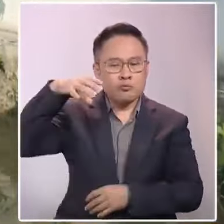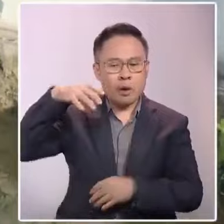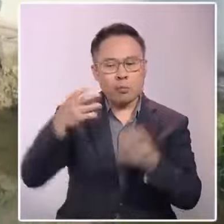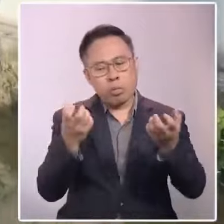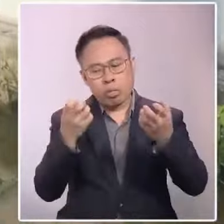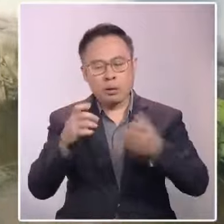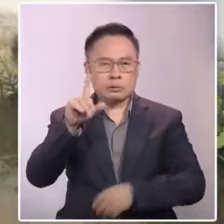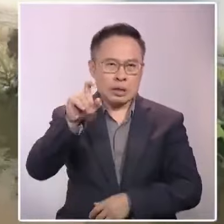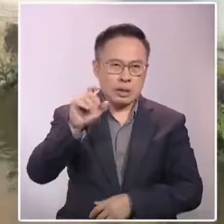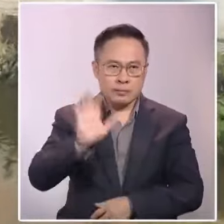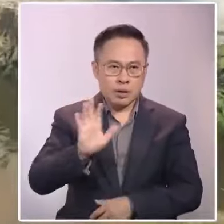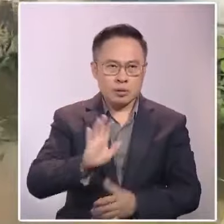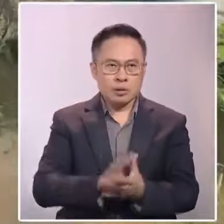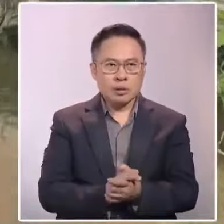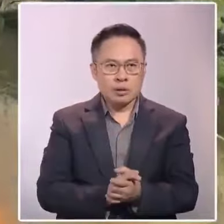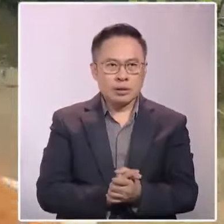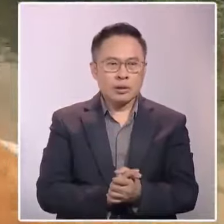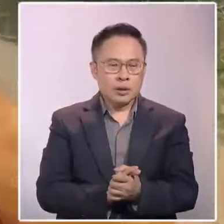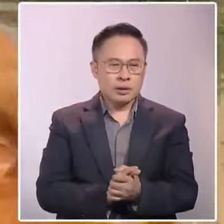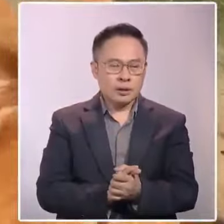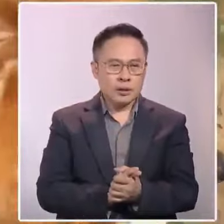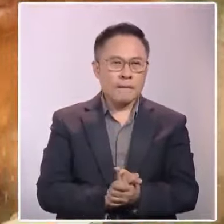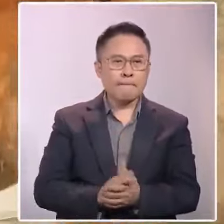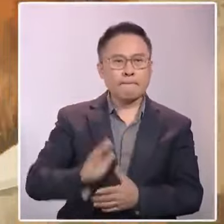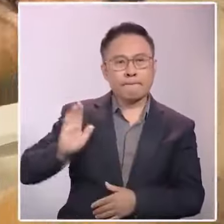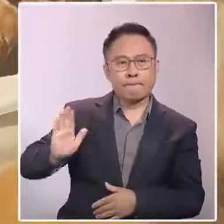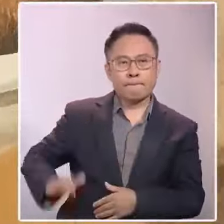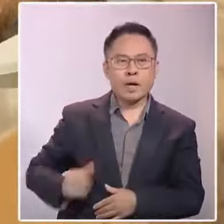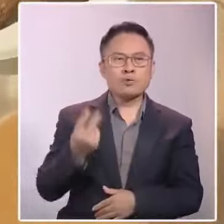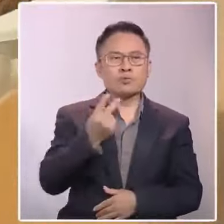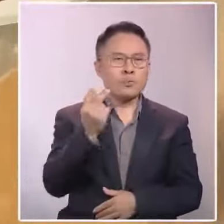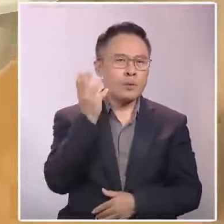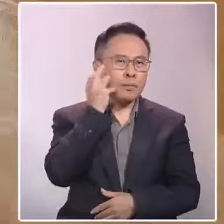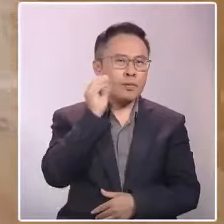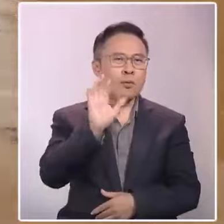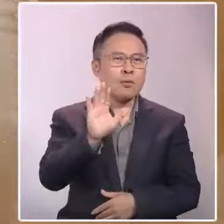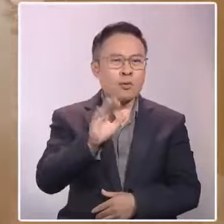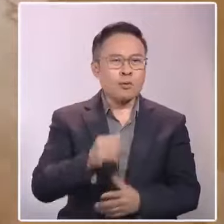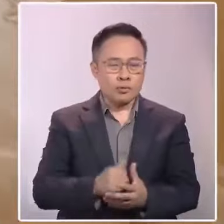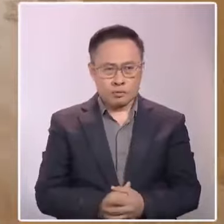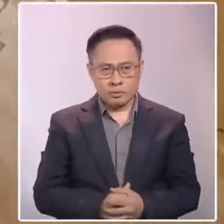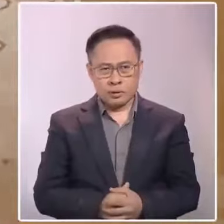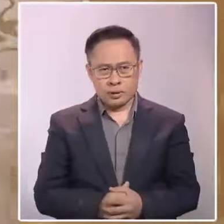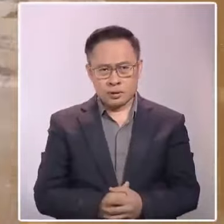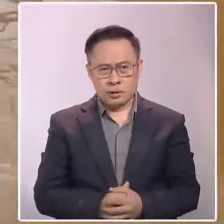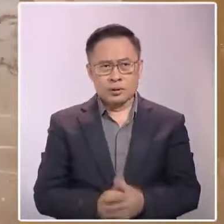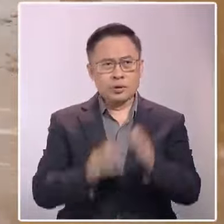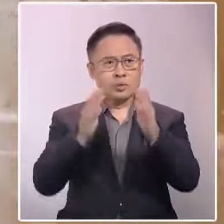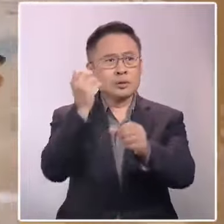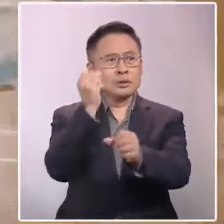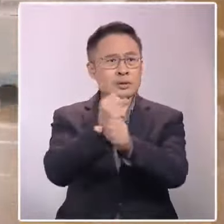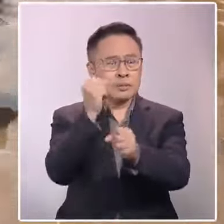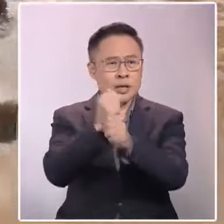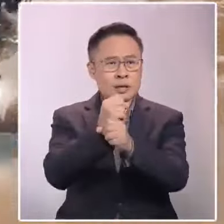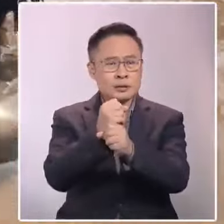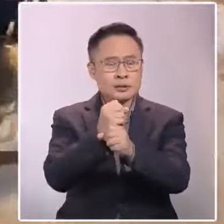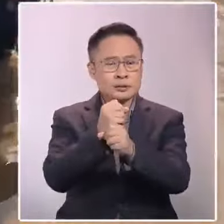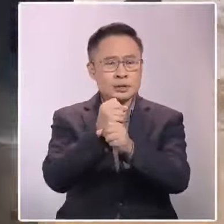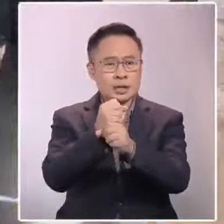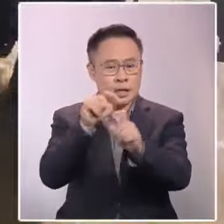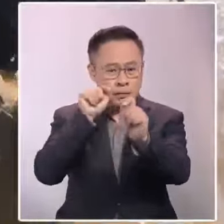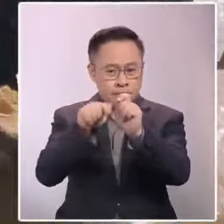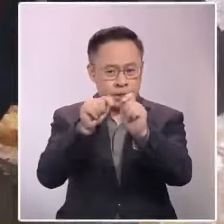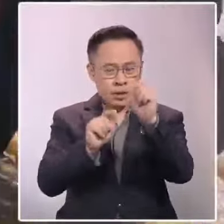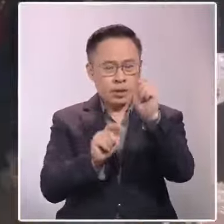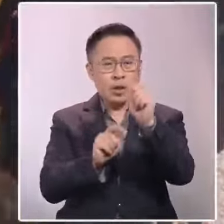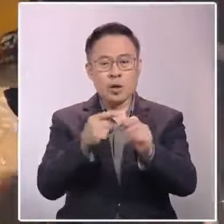ะฮะ แบมบี้กับเมลอนครับ เมลอน แล้วอีกตัวล่ะคะ ขณะที่เจ้าหน้าที่กู้ภัยจากปลวกแดงระยองก็เข้ามาช่วย